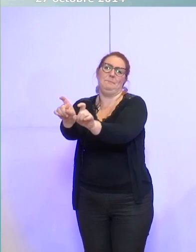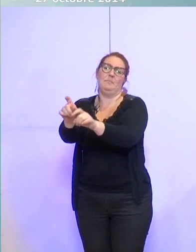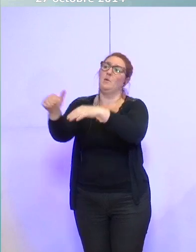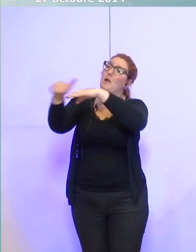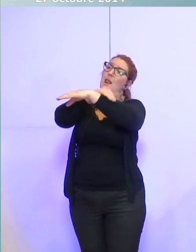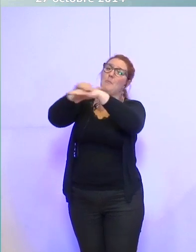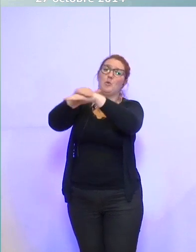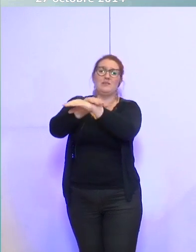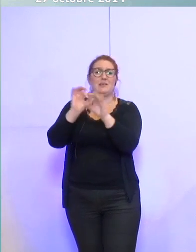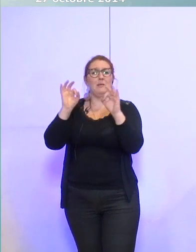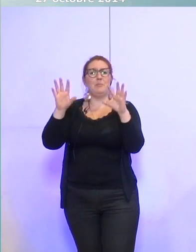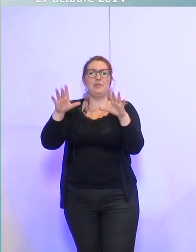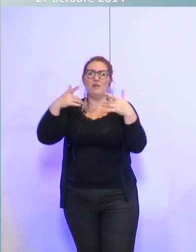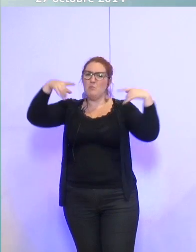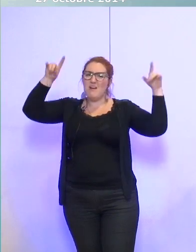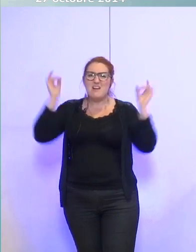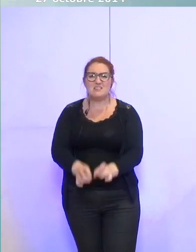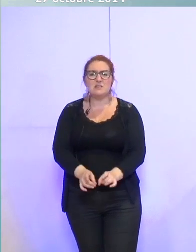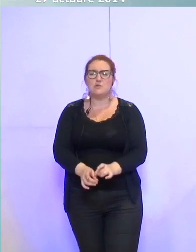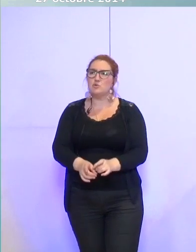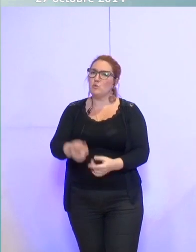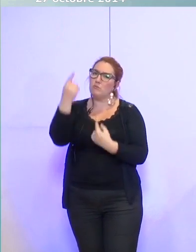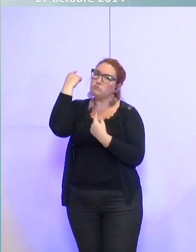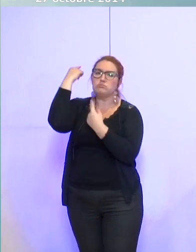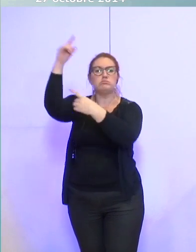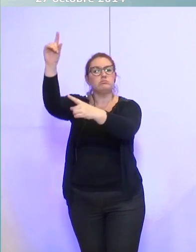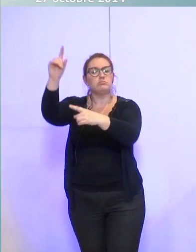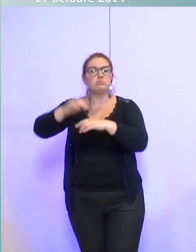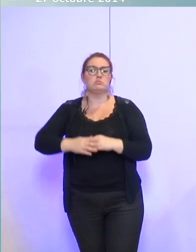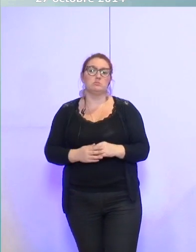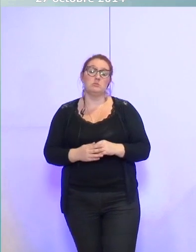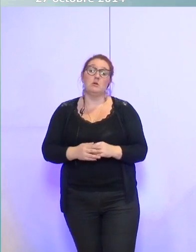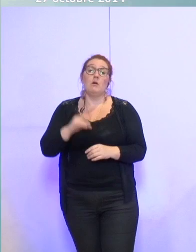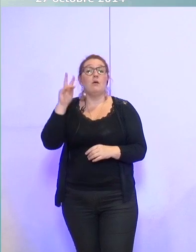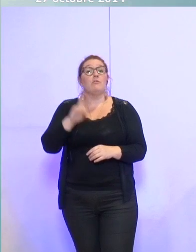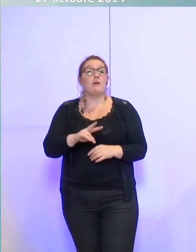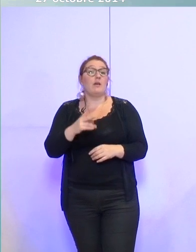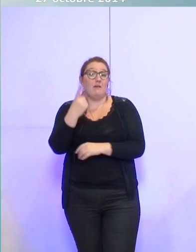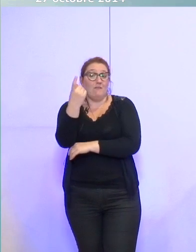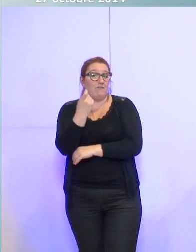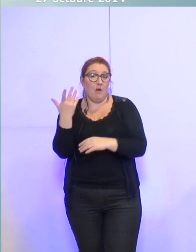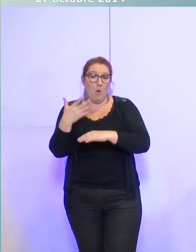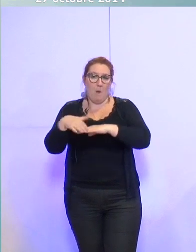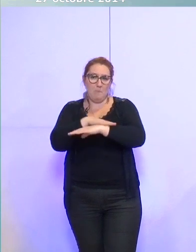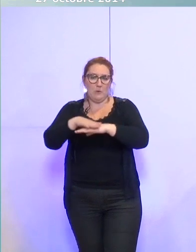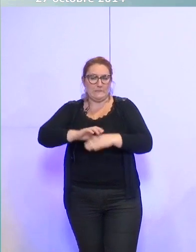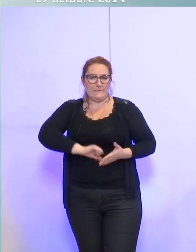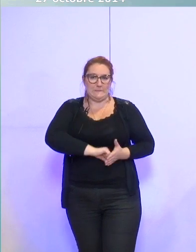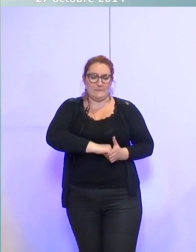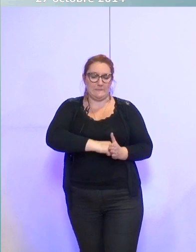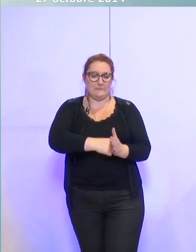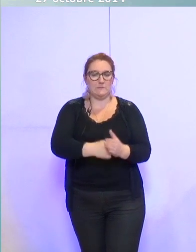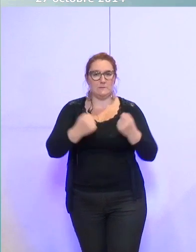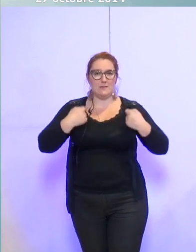politique récessionniste qui trouve finalement sa source dans la politique d'austérité pour